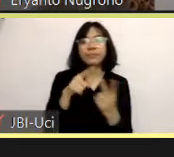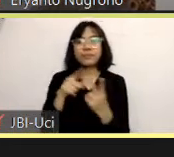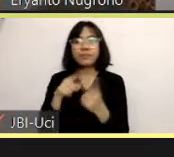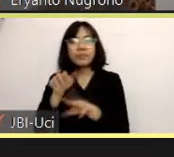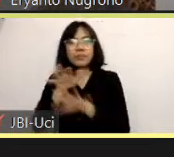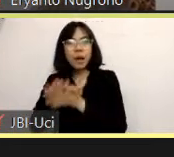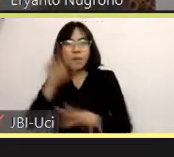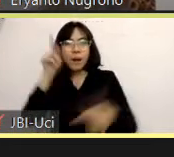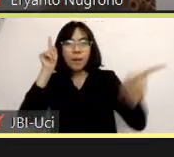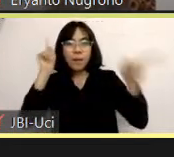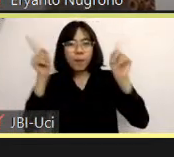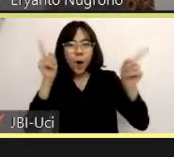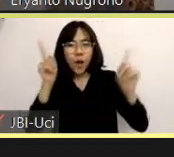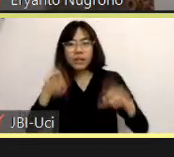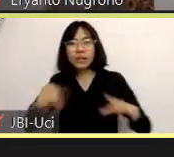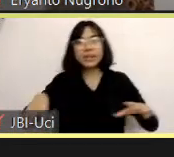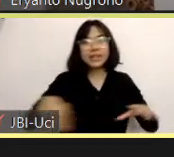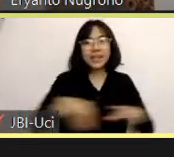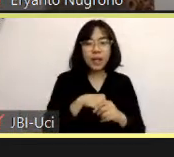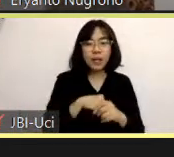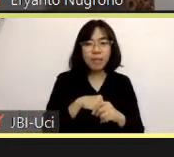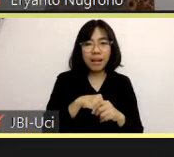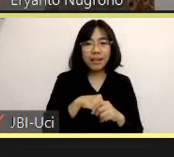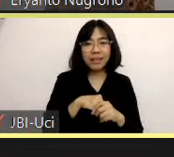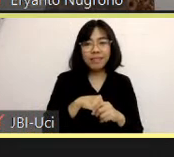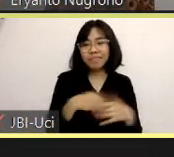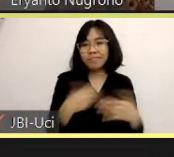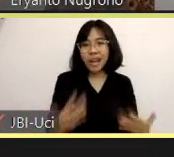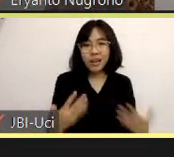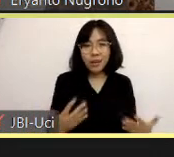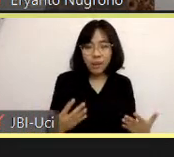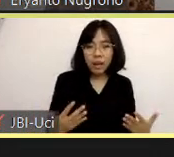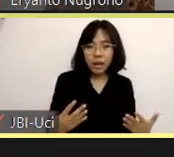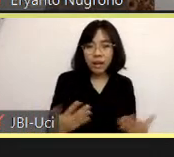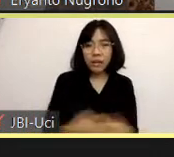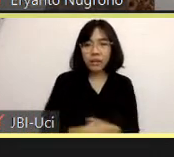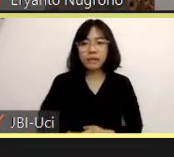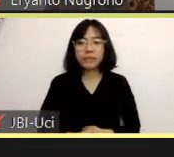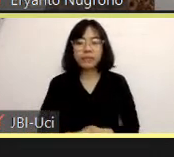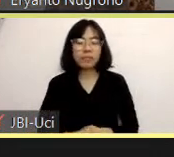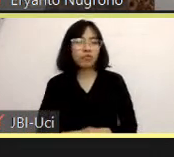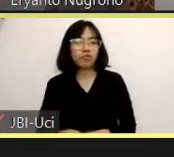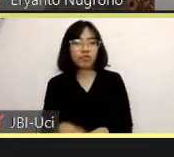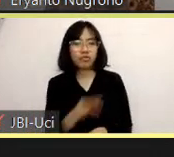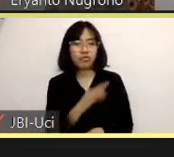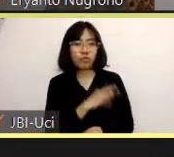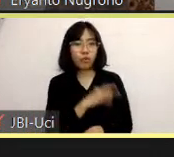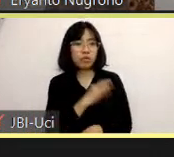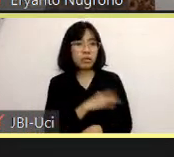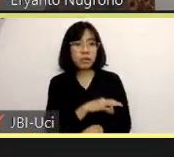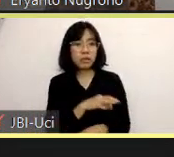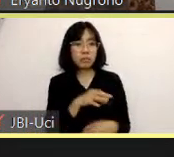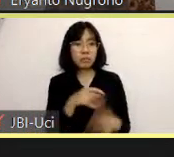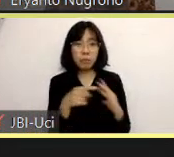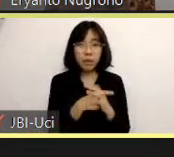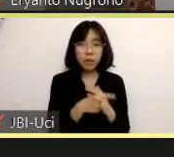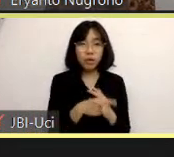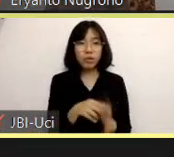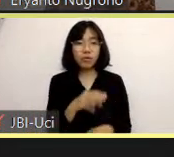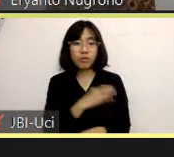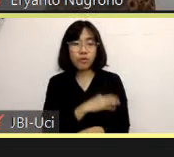yang berpartisipasi dalam pemilihan umum tersebut itu tidak lagi memiliki fungsi yang